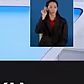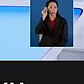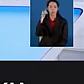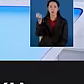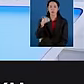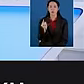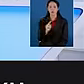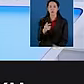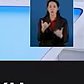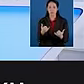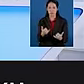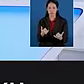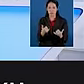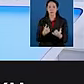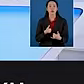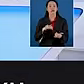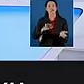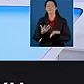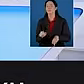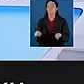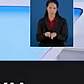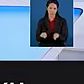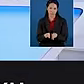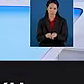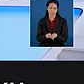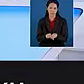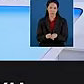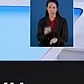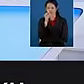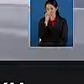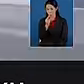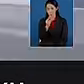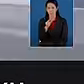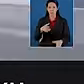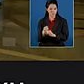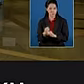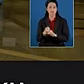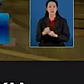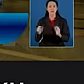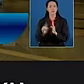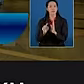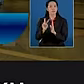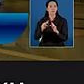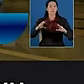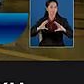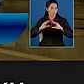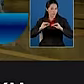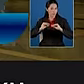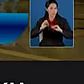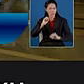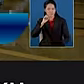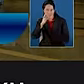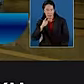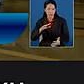กเมื่อสักครู่นี้ว่าครั้งนี้ก็ล่มอีกเช่นเดียวกันนะคะผู้สื่อข่าวเกาะติดบรรยากาศอยู่ที่พรรคประชาธิปัตย์ เป็นการประชุมใหญ่ล่มแล้วล่มอีก